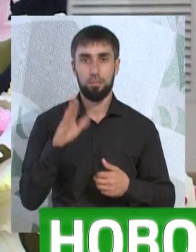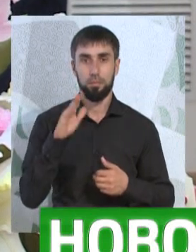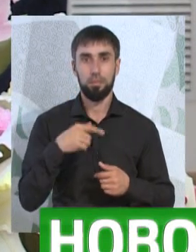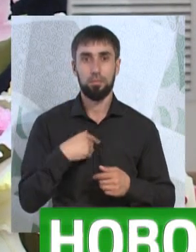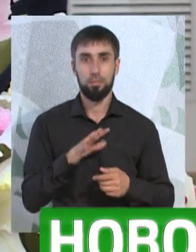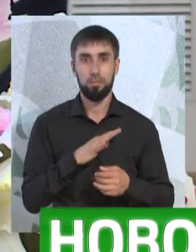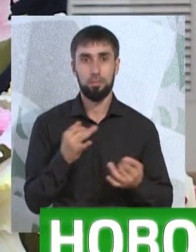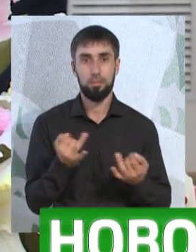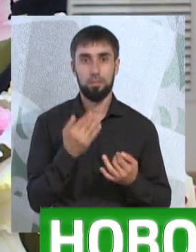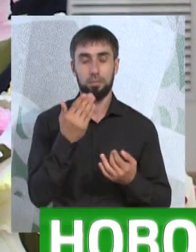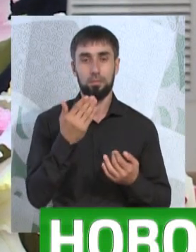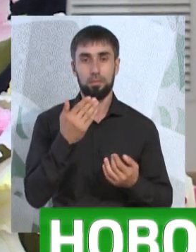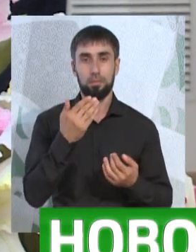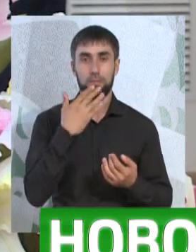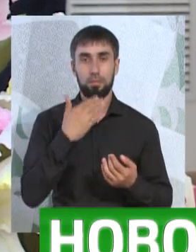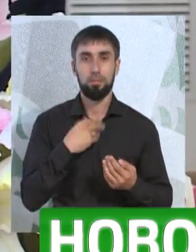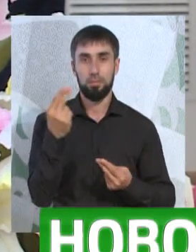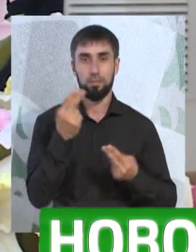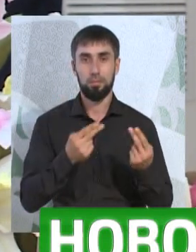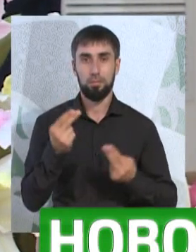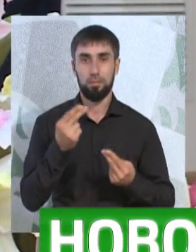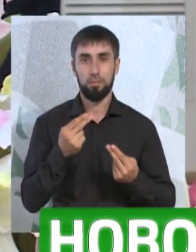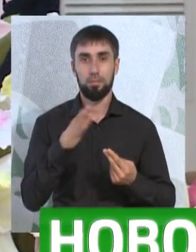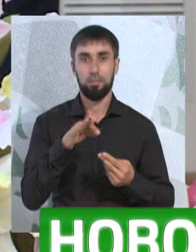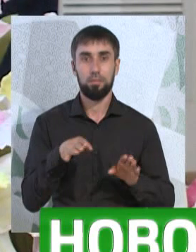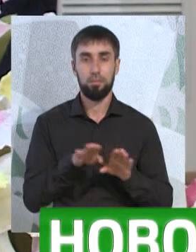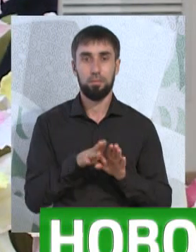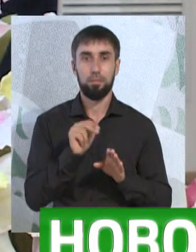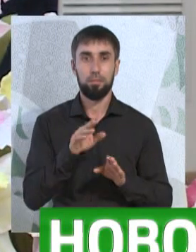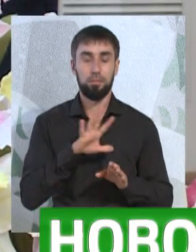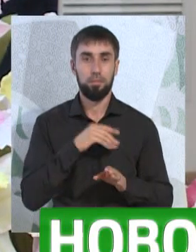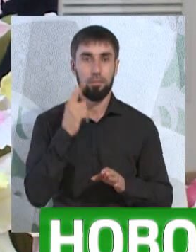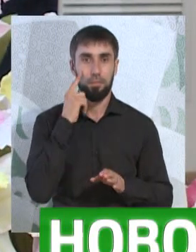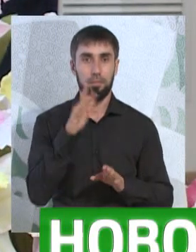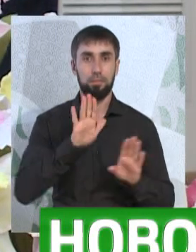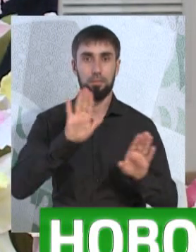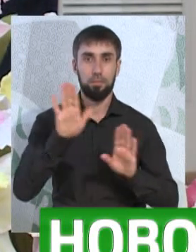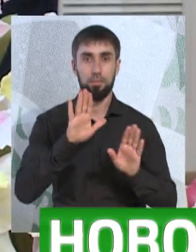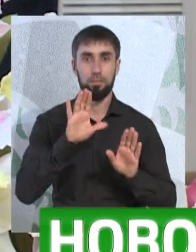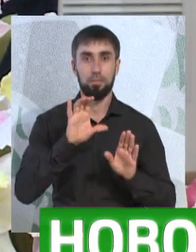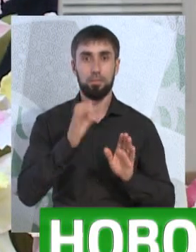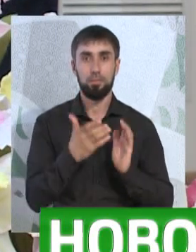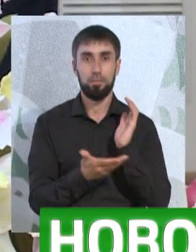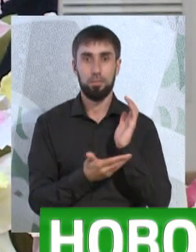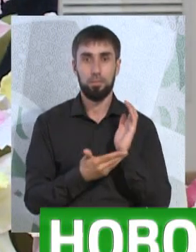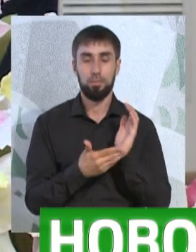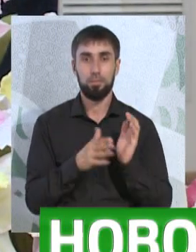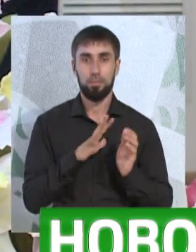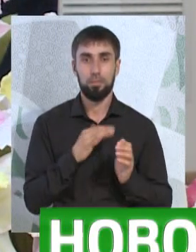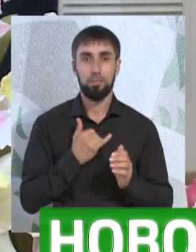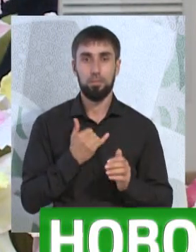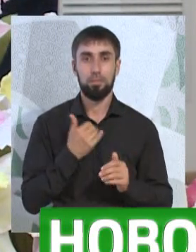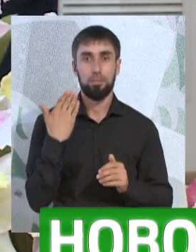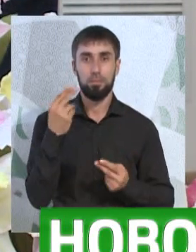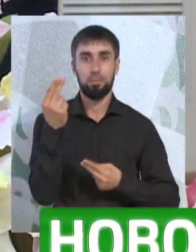увлекался рисованием. Вот так. Как-то увидел выставку деревянных изделий. Был у нас тогда-то